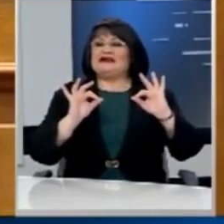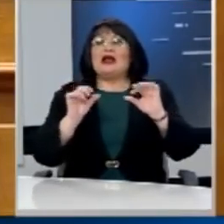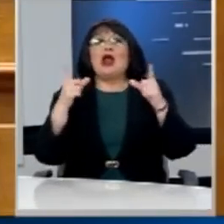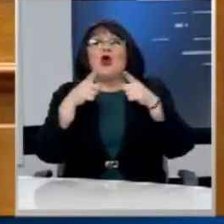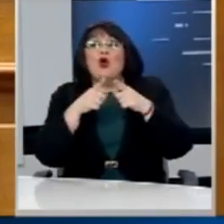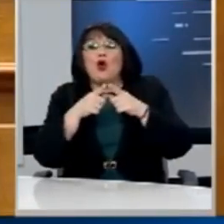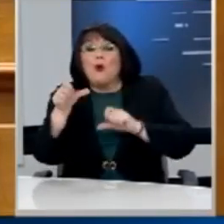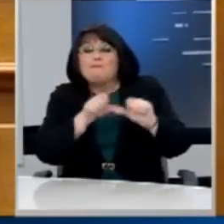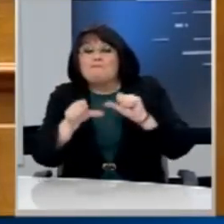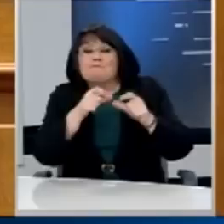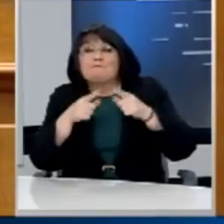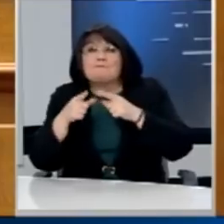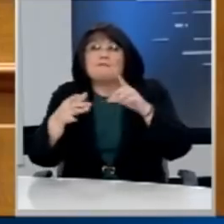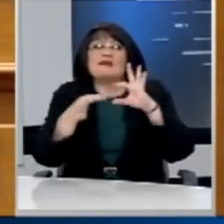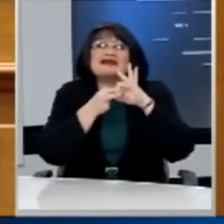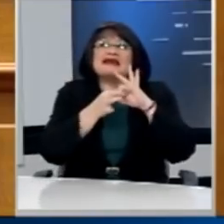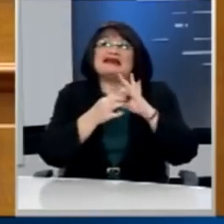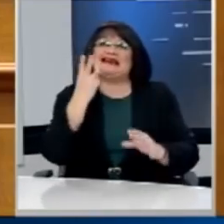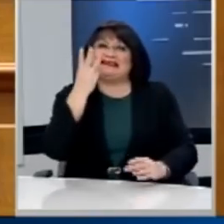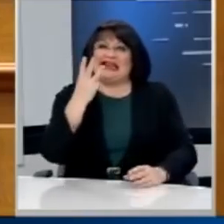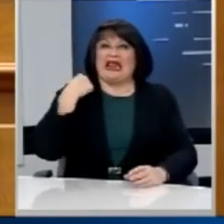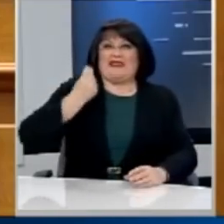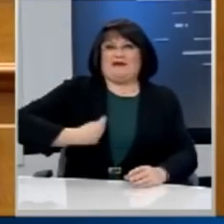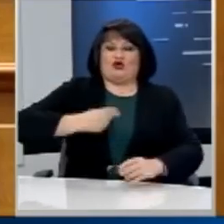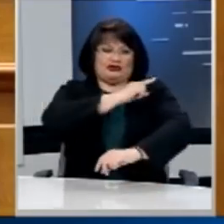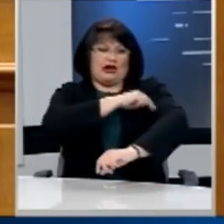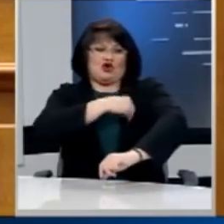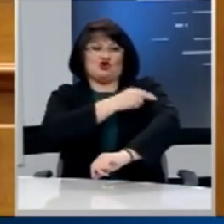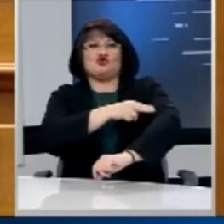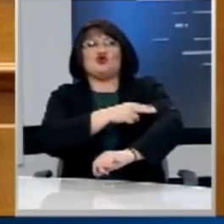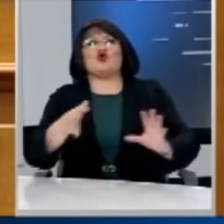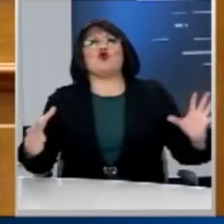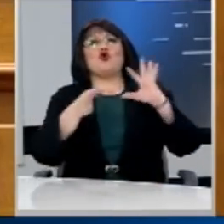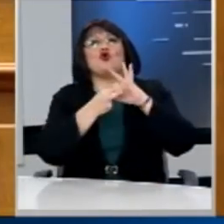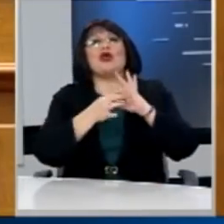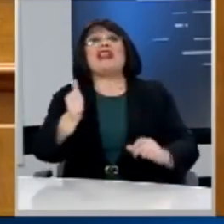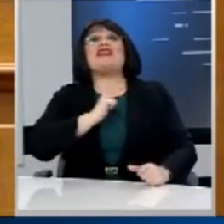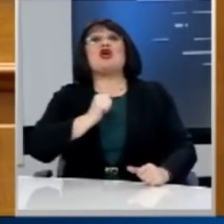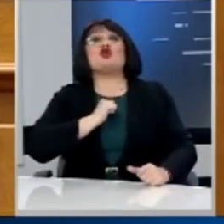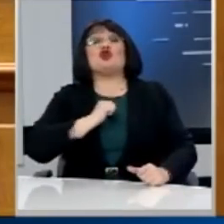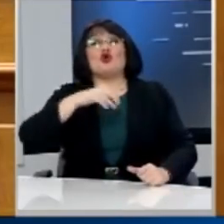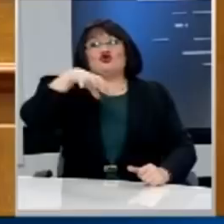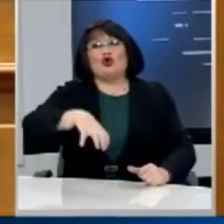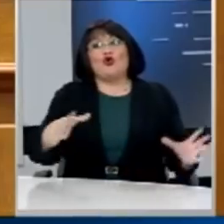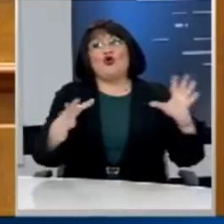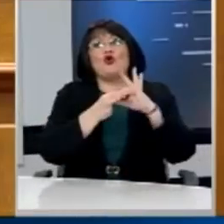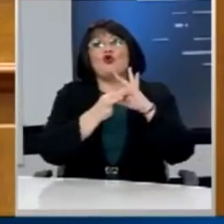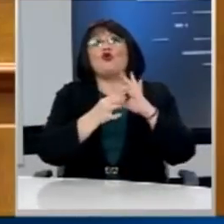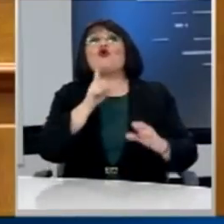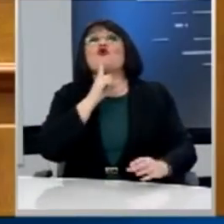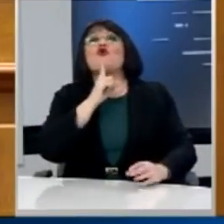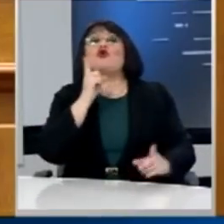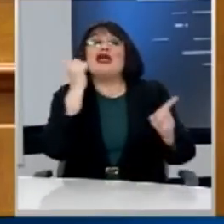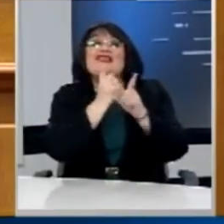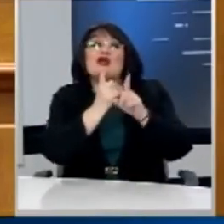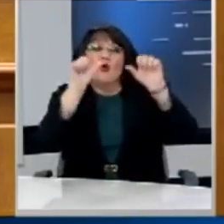πιλωτική συνεργασία 3 δημόσιων νοσοκομείων με τον ιδιωτικό τομέα, σύμφωνα με το